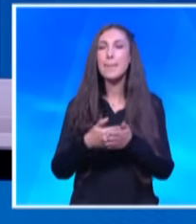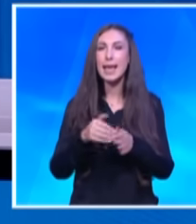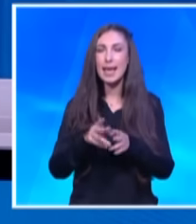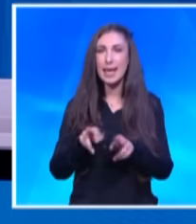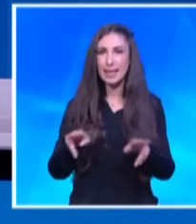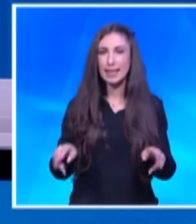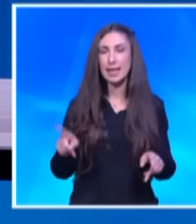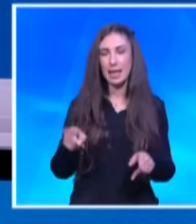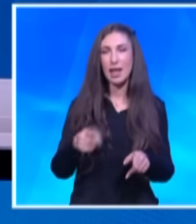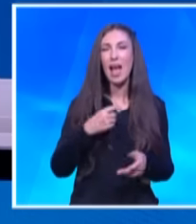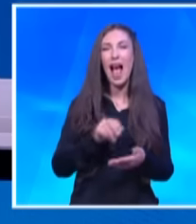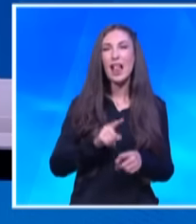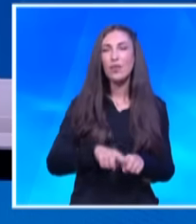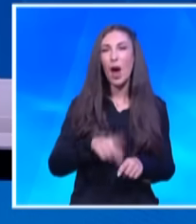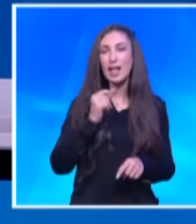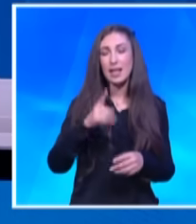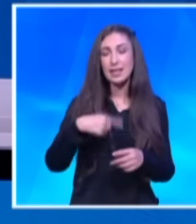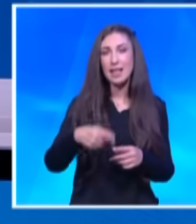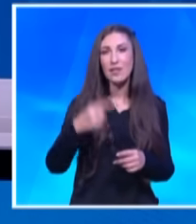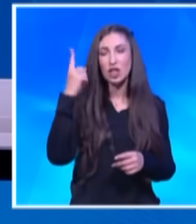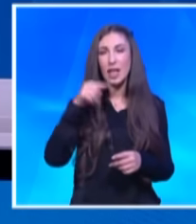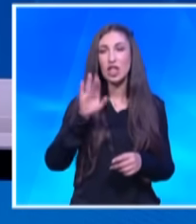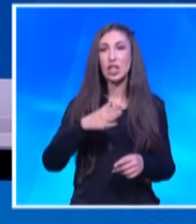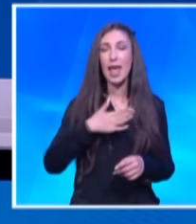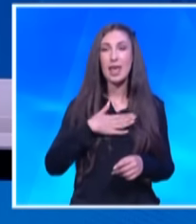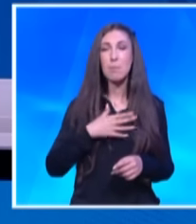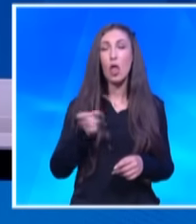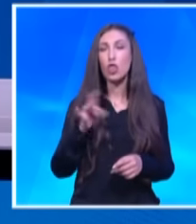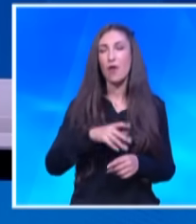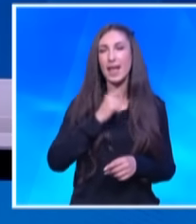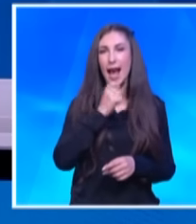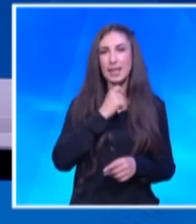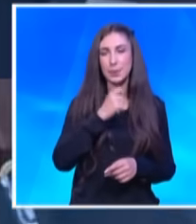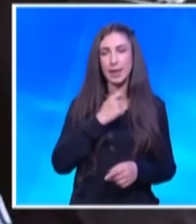Междувременно, според юристи, не е изключено в следващите дни да има и нови разпити.